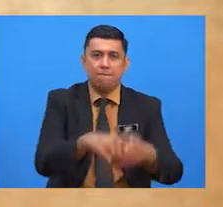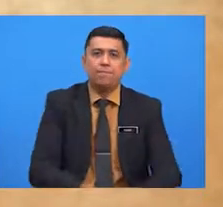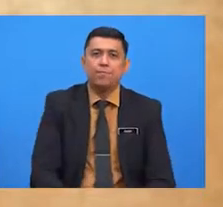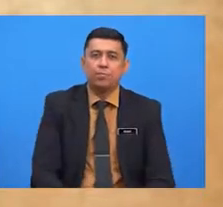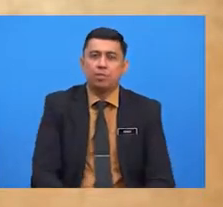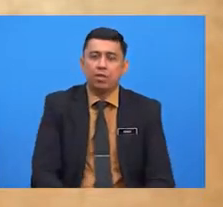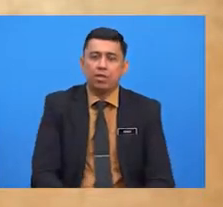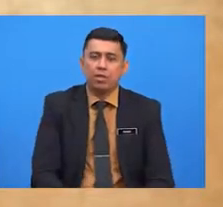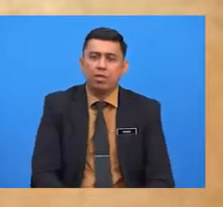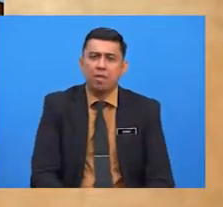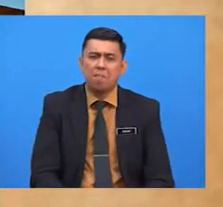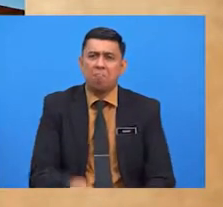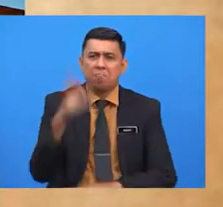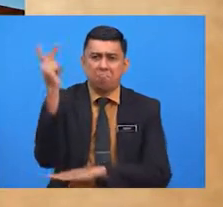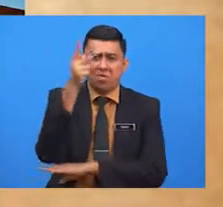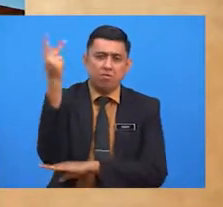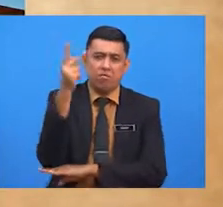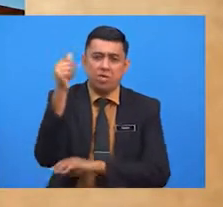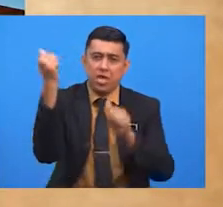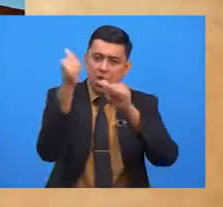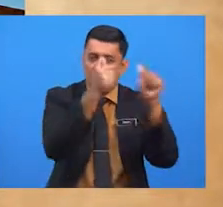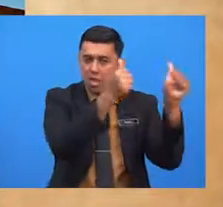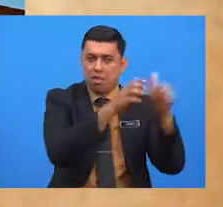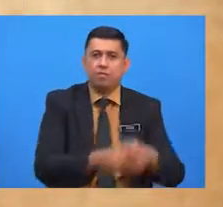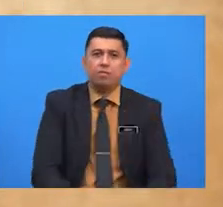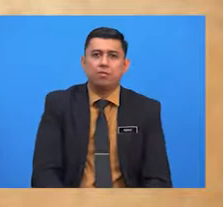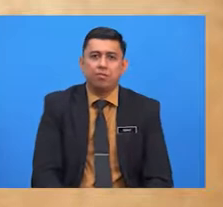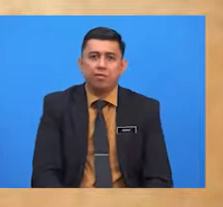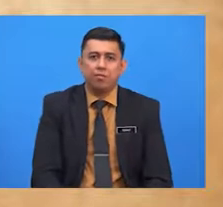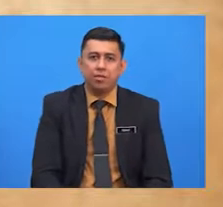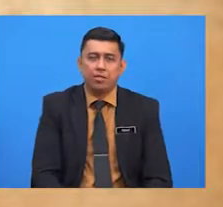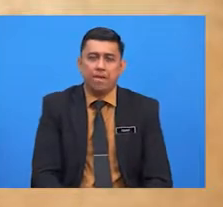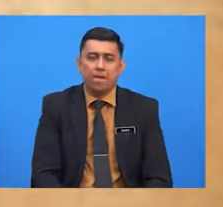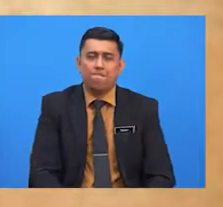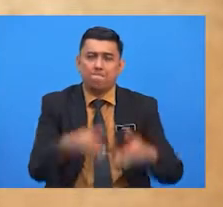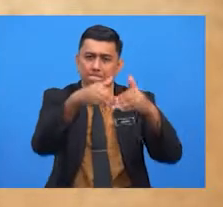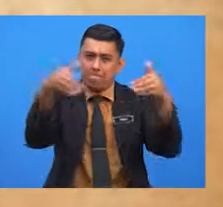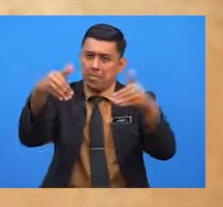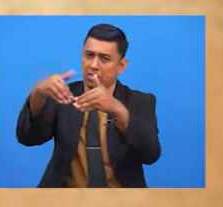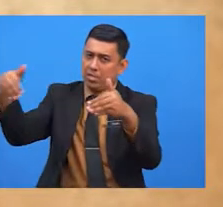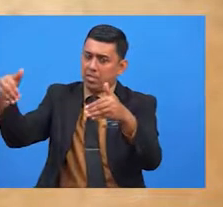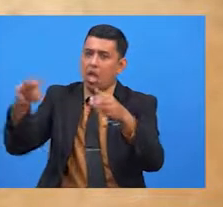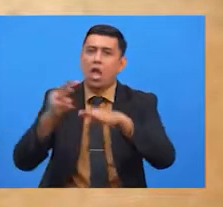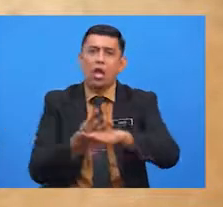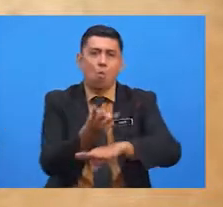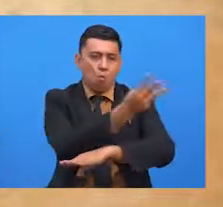penciptaan kincir angin dan pembinaan teres di kawasan tanah tinggi.